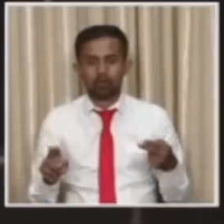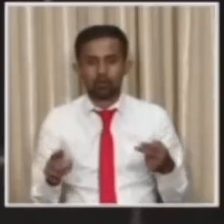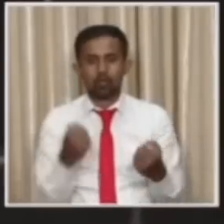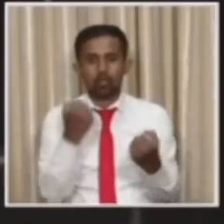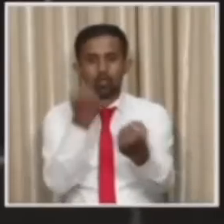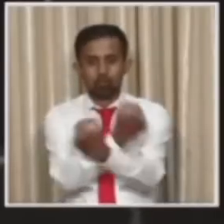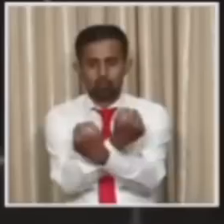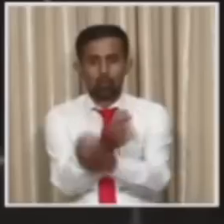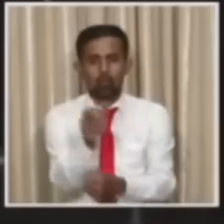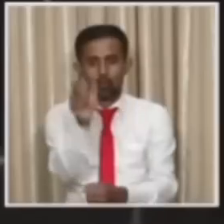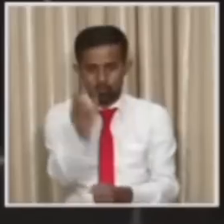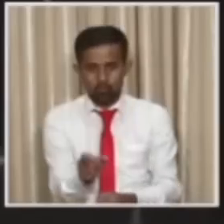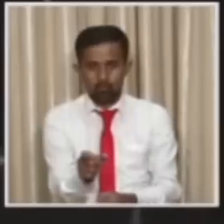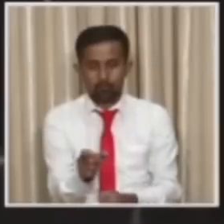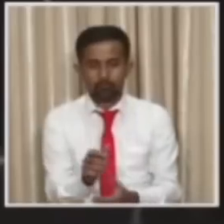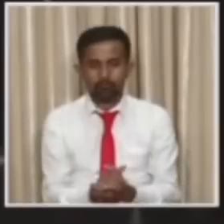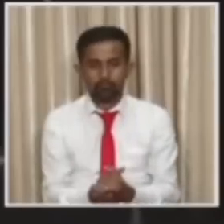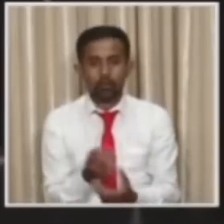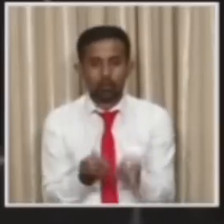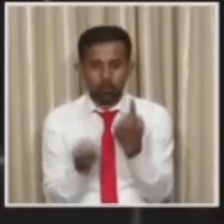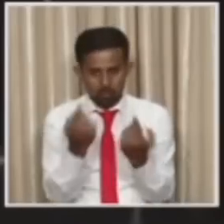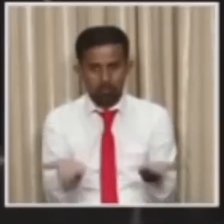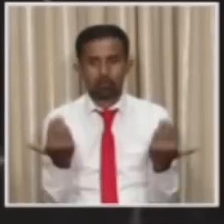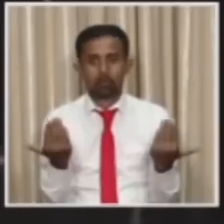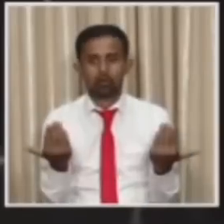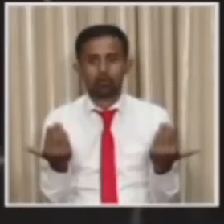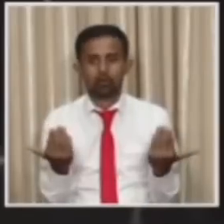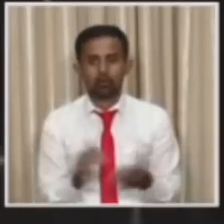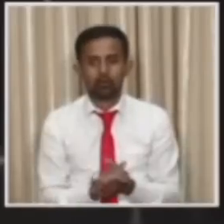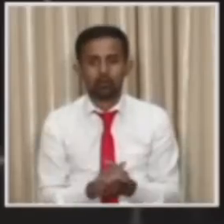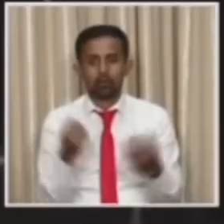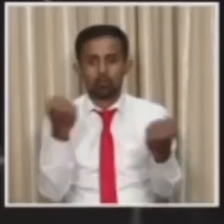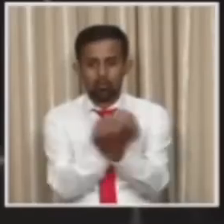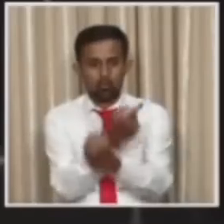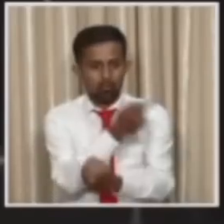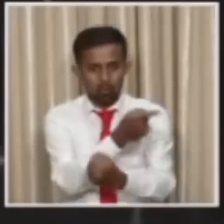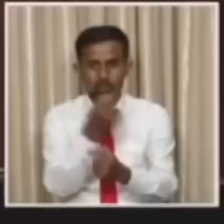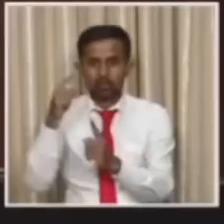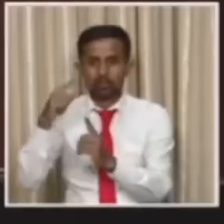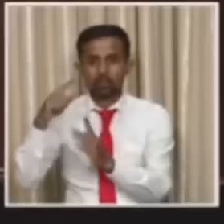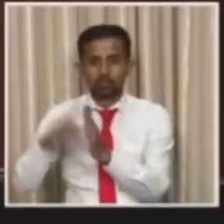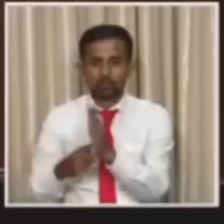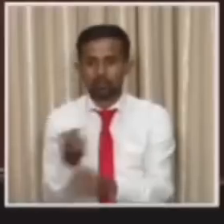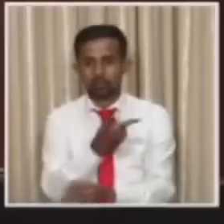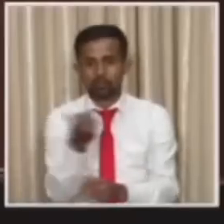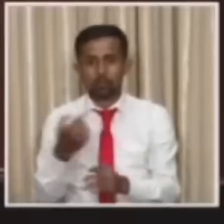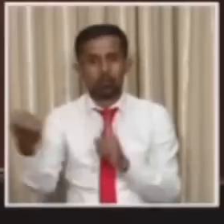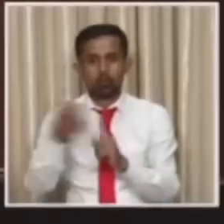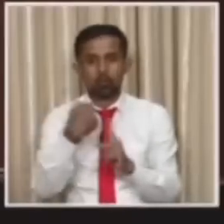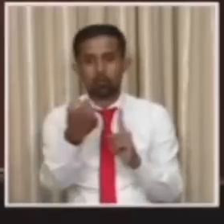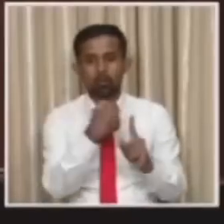செய்யுங்கள் பரீட்சை கஜேந்திரகுமாரா போலீசாரா ஆகவே அமரவீர